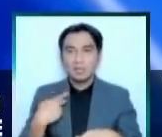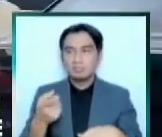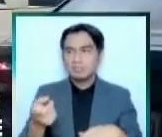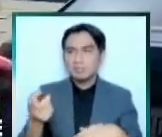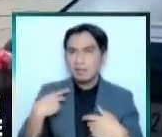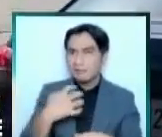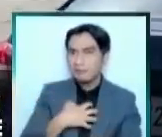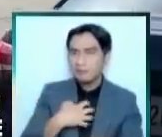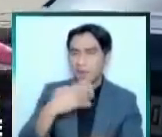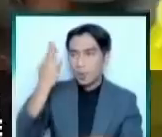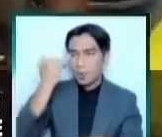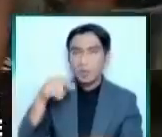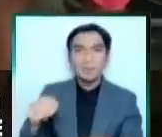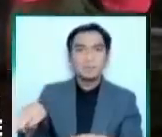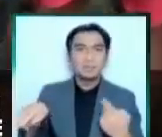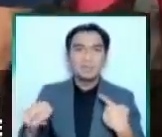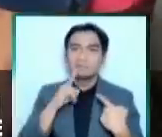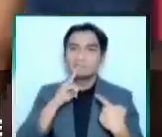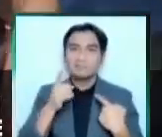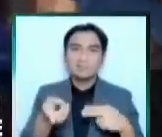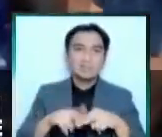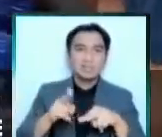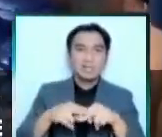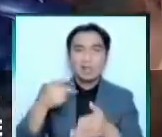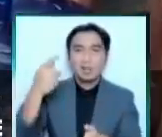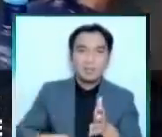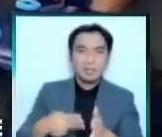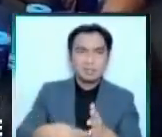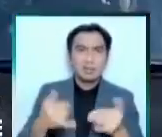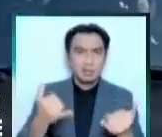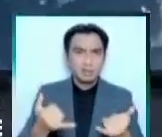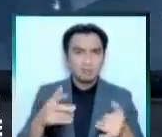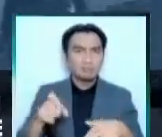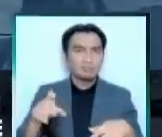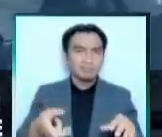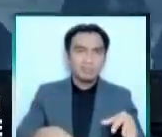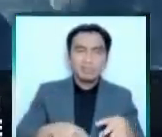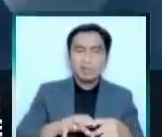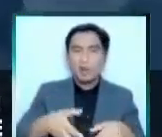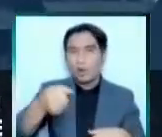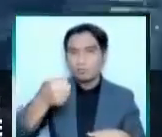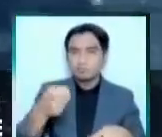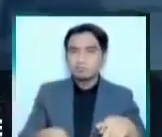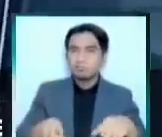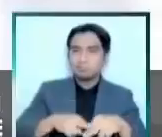pagtaas sa presyo ng tubig kahit na dapat umiiral ang price freeze. 60 pesos na ang dating 20 pesos na bote ng